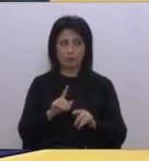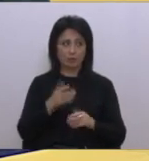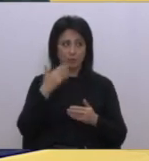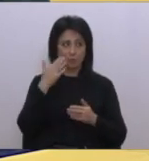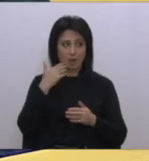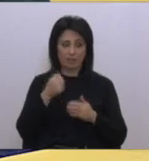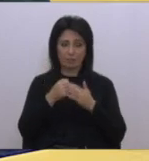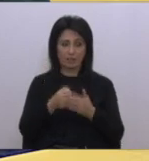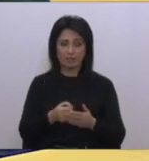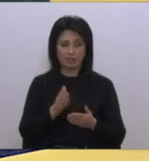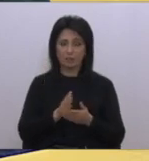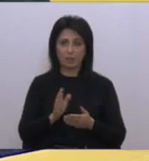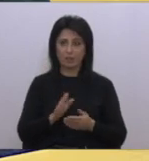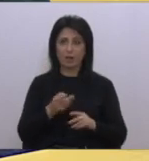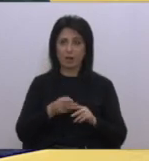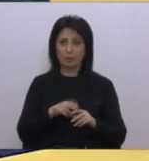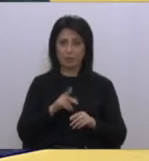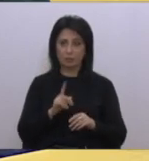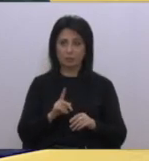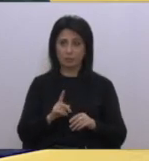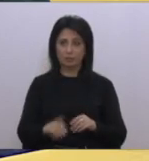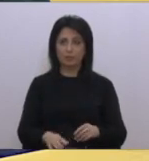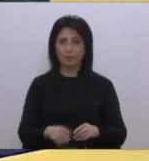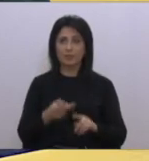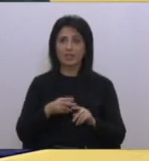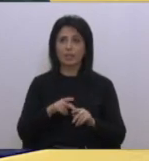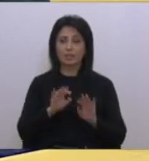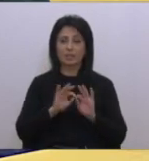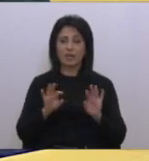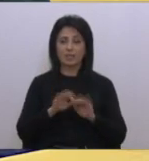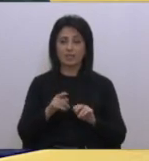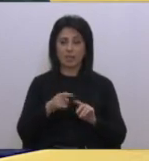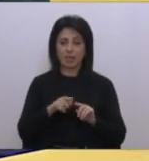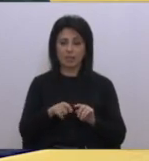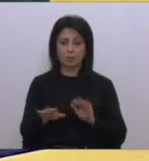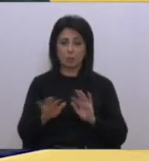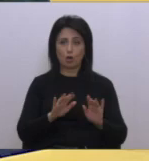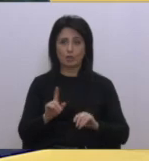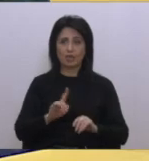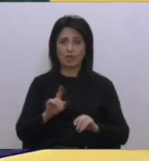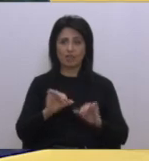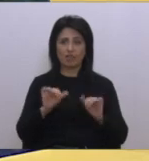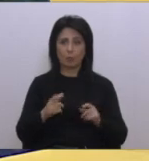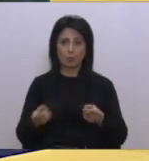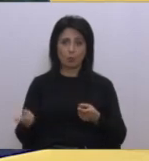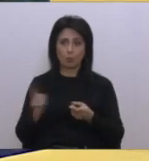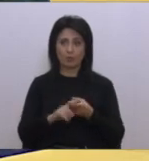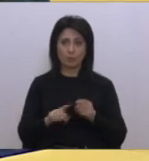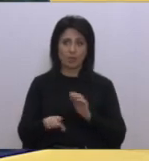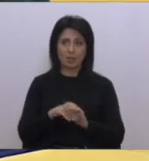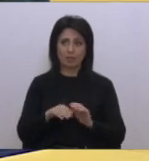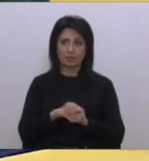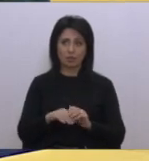მარტივად მისაღწევი არ არის. ამიტომ იმის გაცხადება, რომ ეს პროცესი რაღაცა ფორმით უკავშირდება